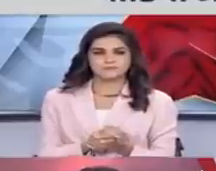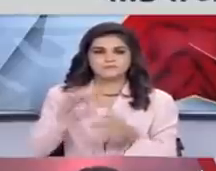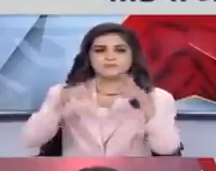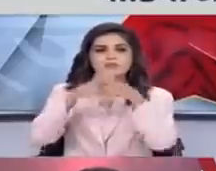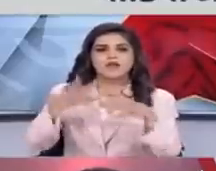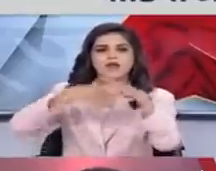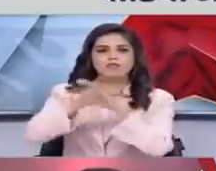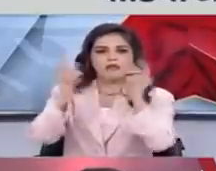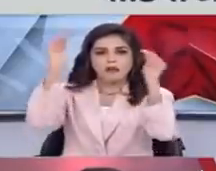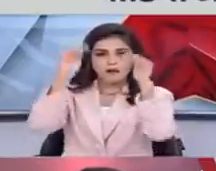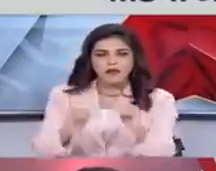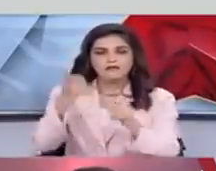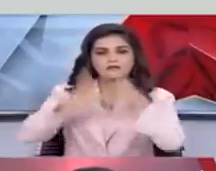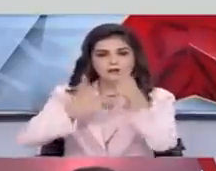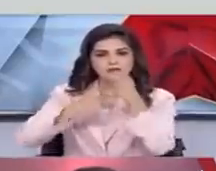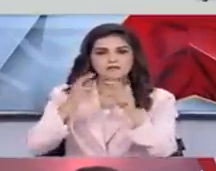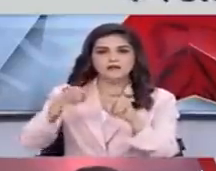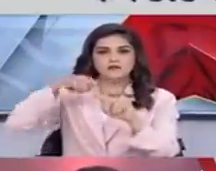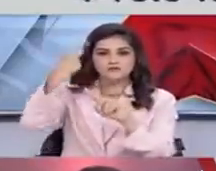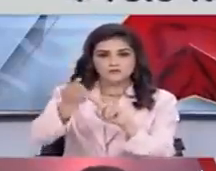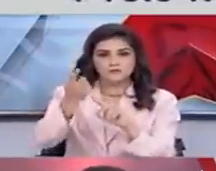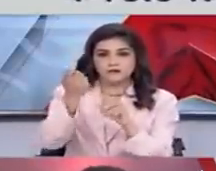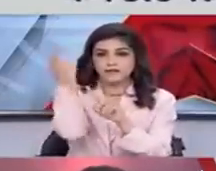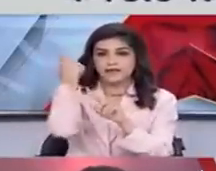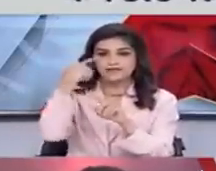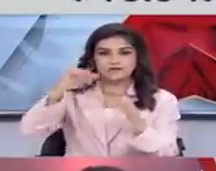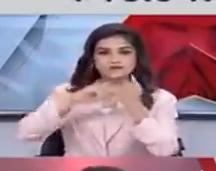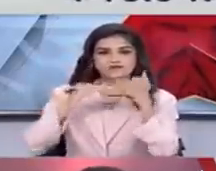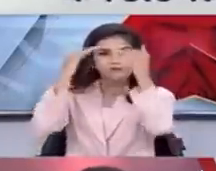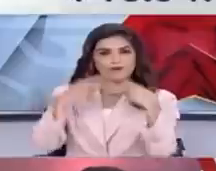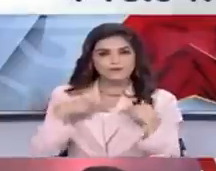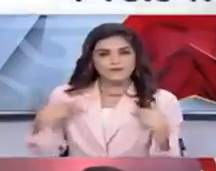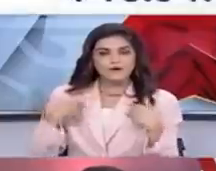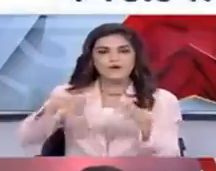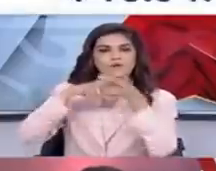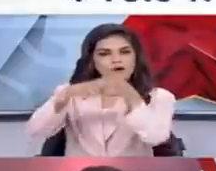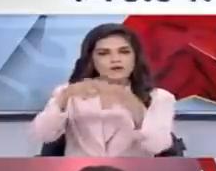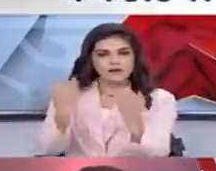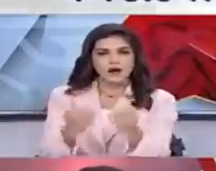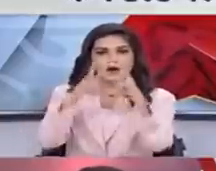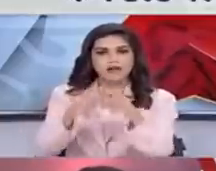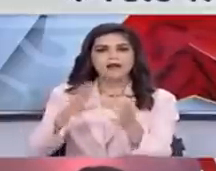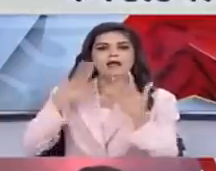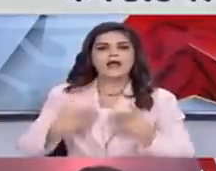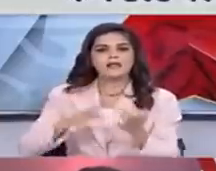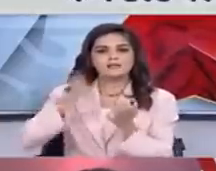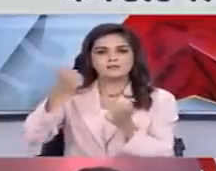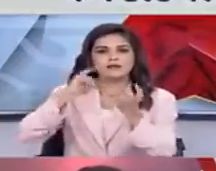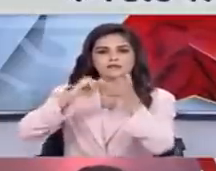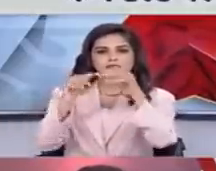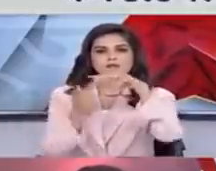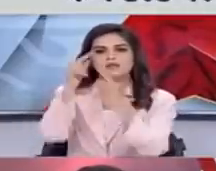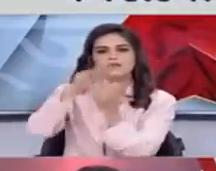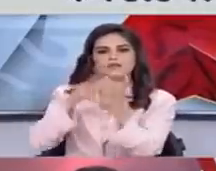नई दिल्ली में कम टेस्टिंग को लेकर कल सुप्रीम कोर्ट ने सवाल उठाए थे अब इस पर दिल्ली के स्वास्थ्य मंत्री सत्येंद्र